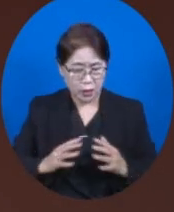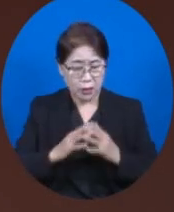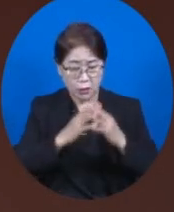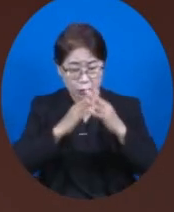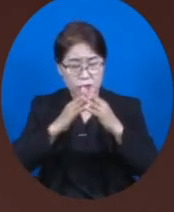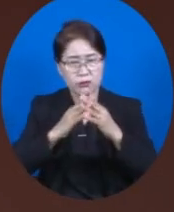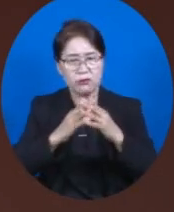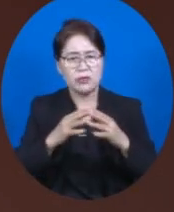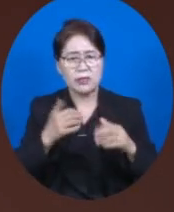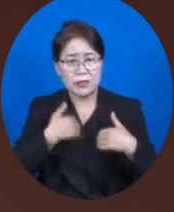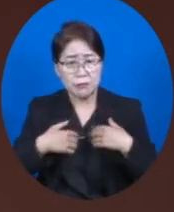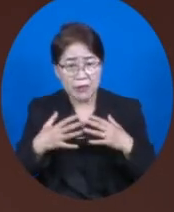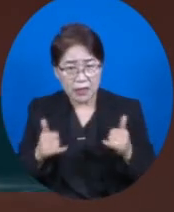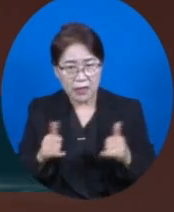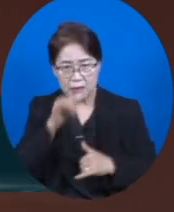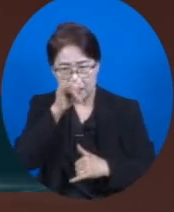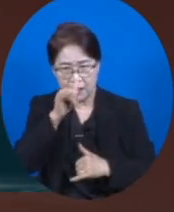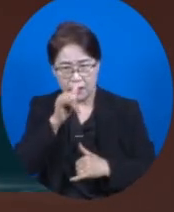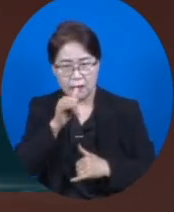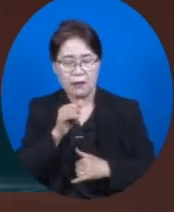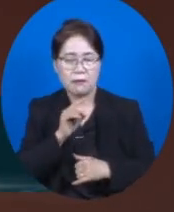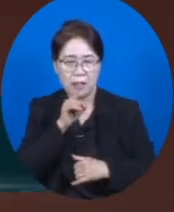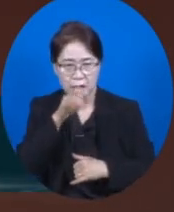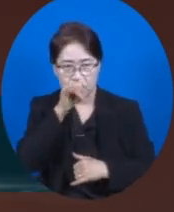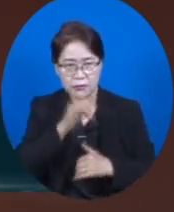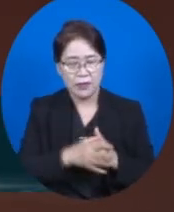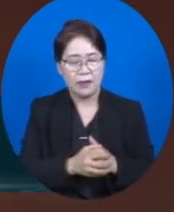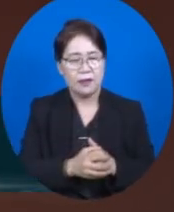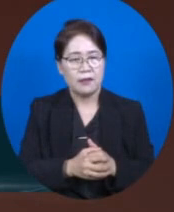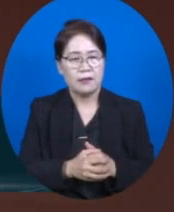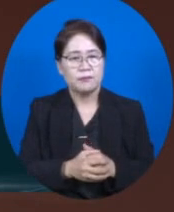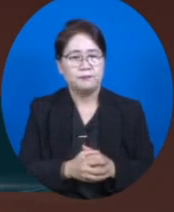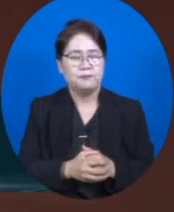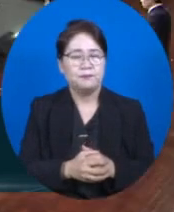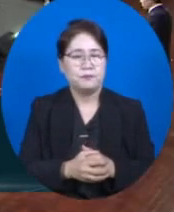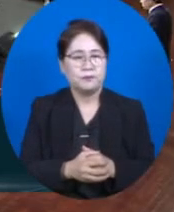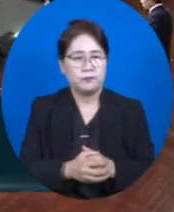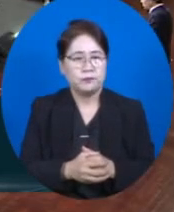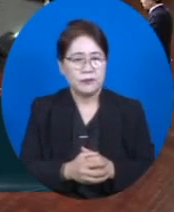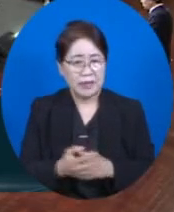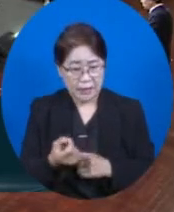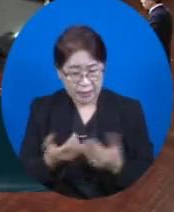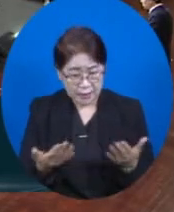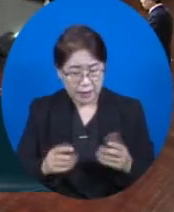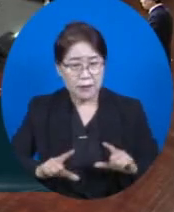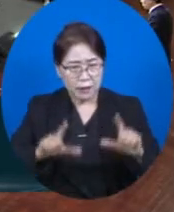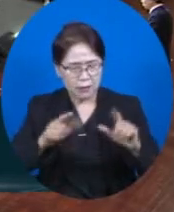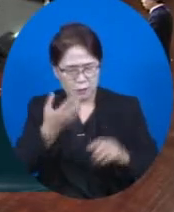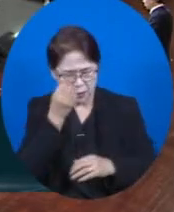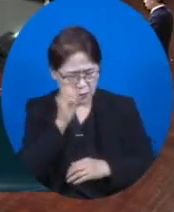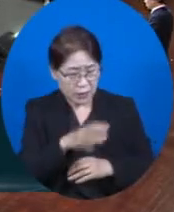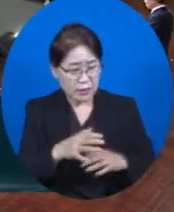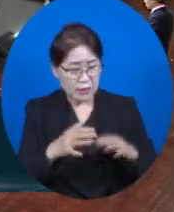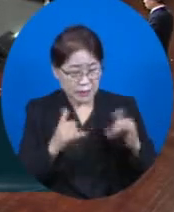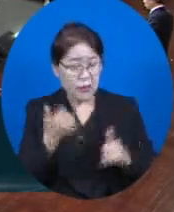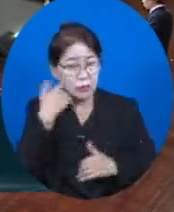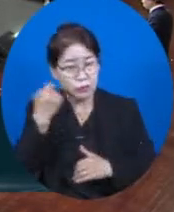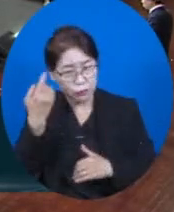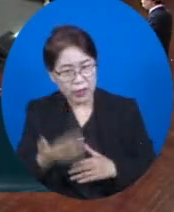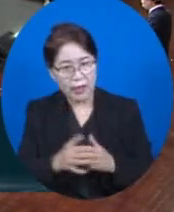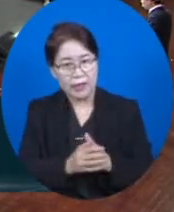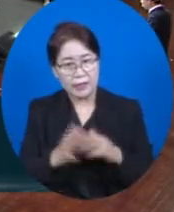말씀하시죠 10절에 말씀을 다시 한번 읽겠습니다 다 같이요 작은 일의 날이라고 멸시하는 자가 누구냐